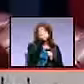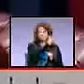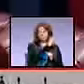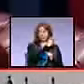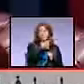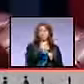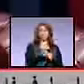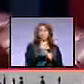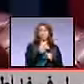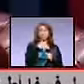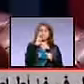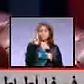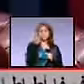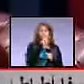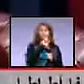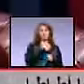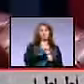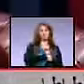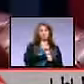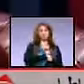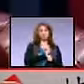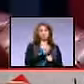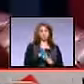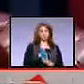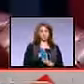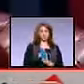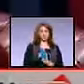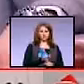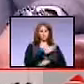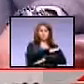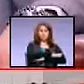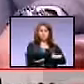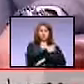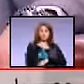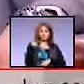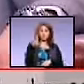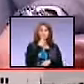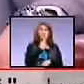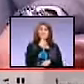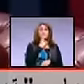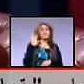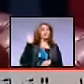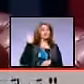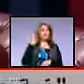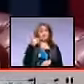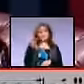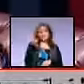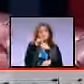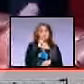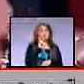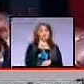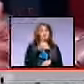هو البكا هنا على الحاله الاجتماعيه وعلى نظافته، انه محترم، انه ما مدش، انه ما سرقش.